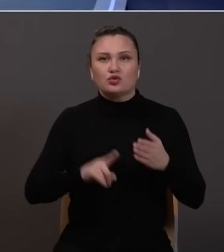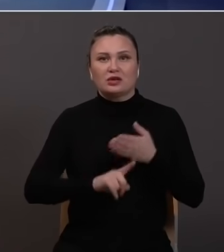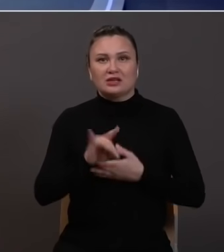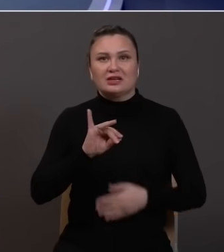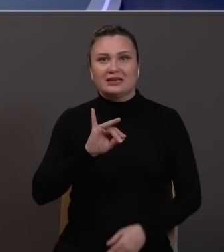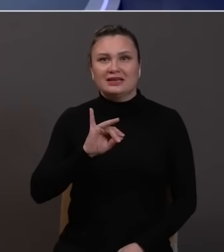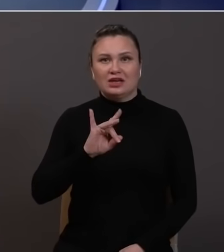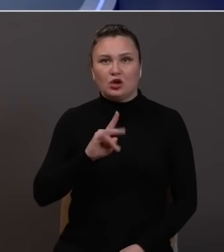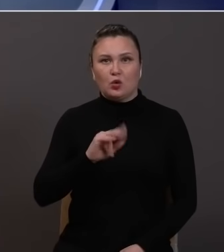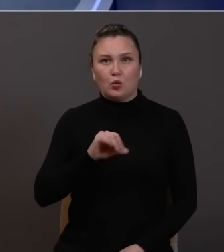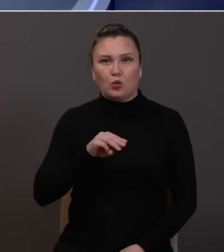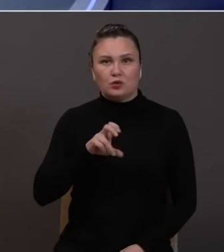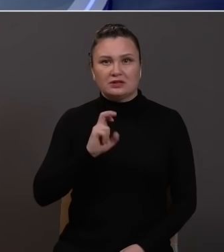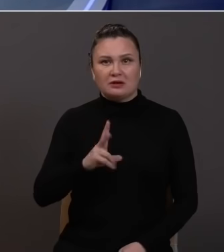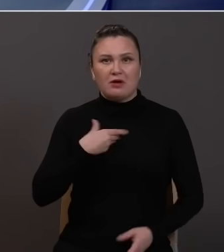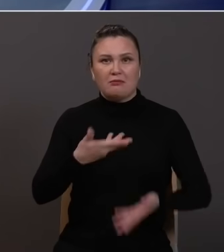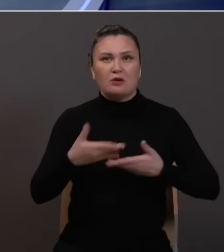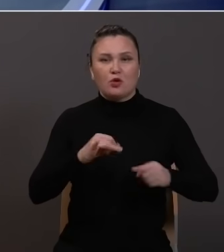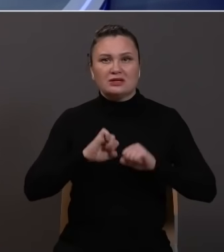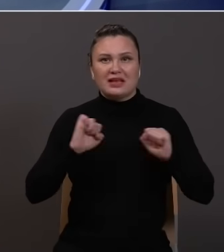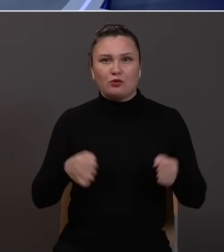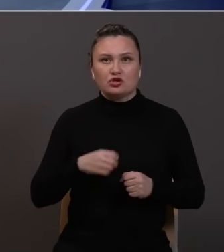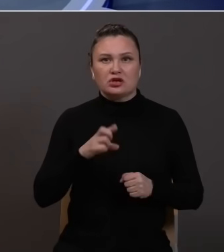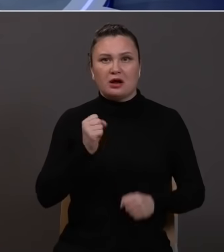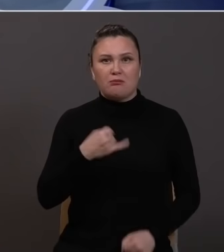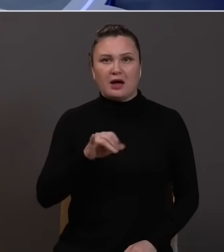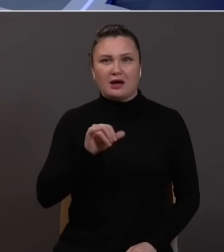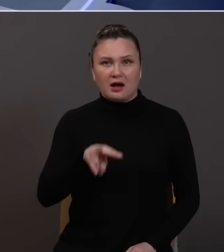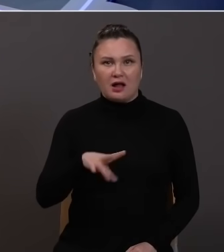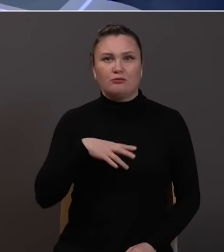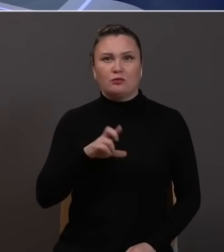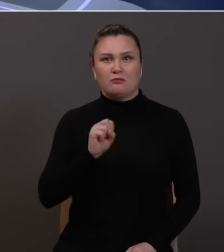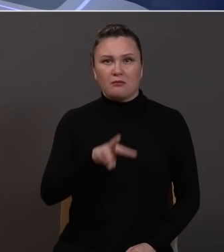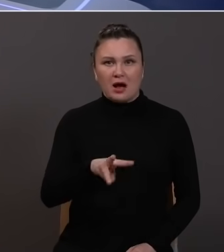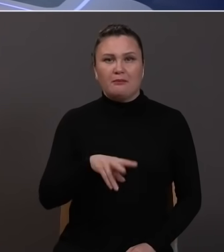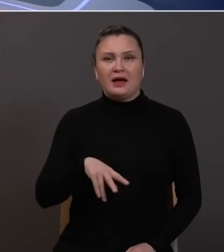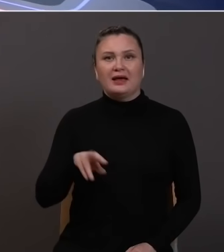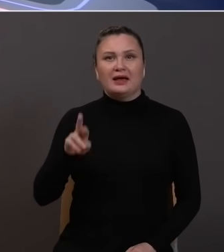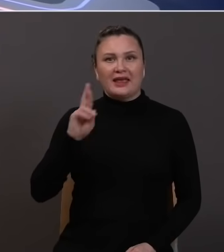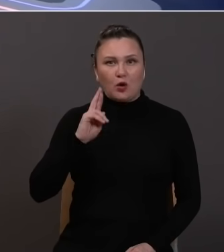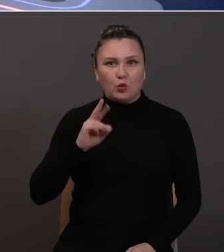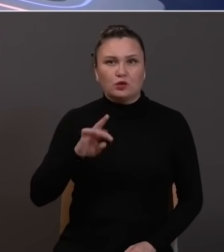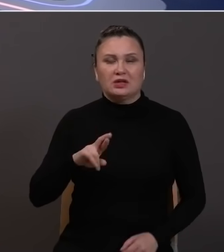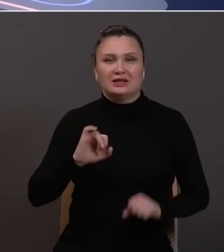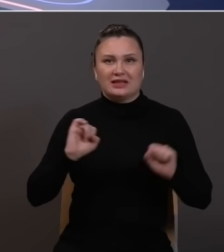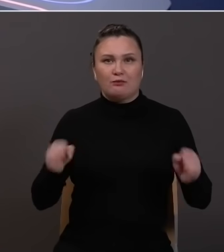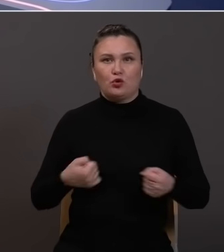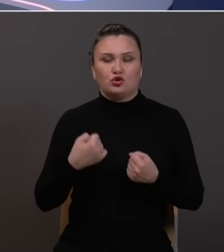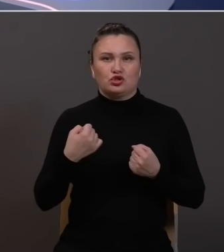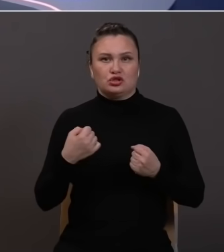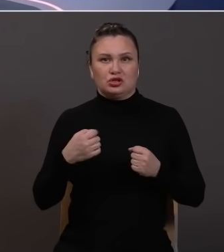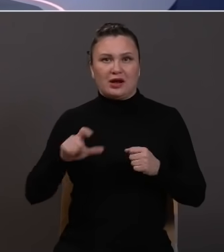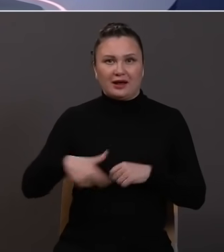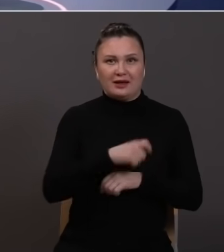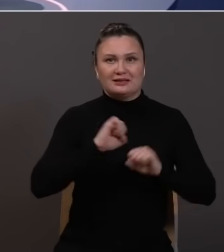стартовали с Иркутска, мы проехали по замерзшему Байкалу, дальше по Баму, Якутия, и по замерзшим рекам, и по замерзшим морю Лаптевых